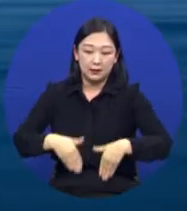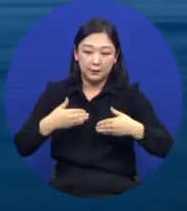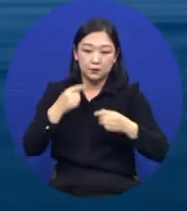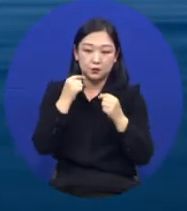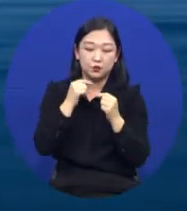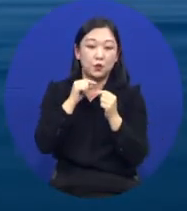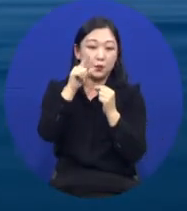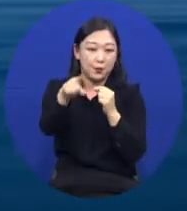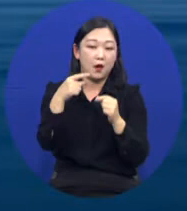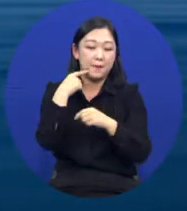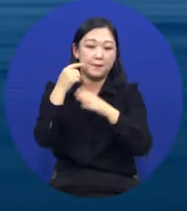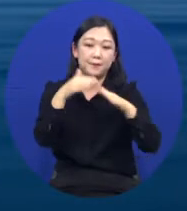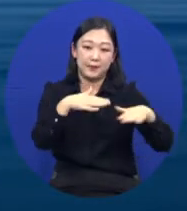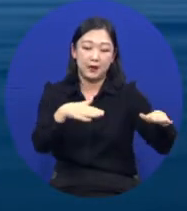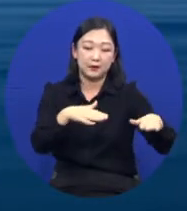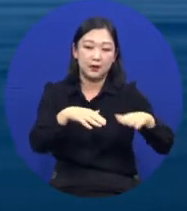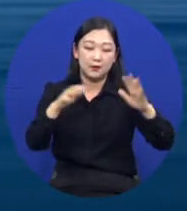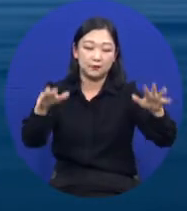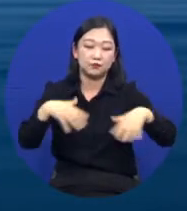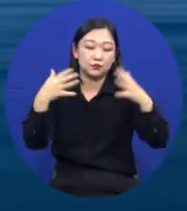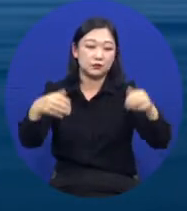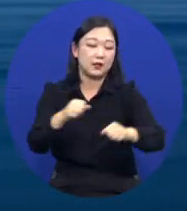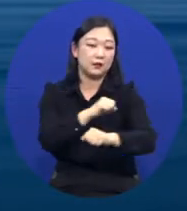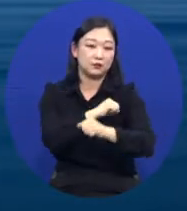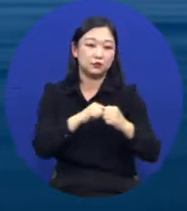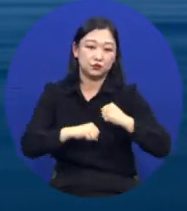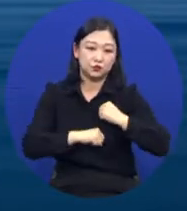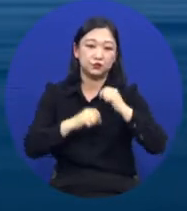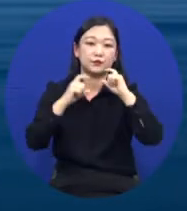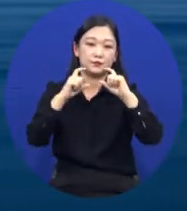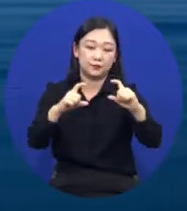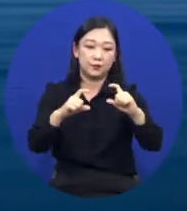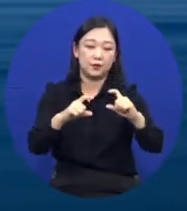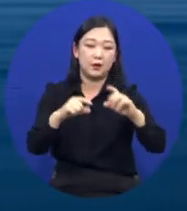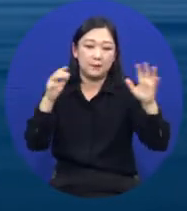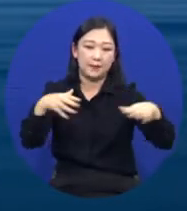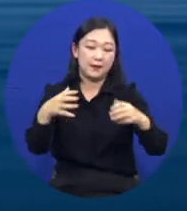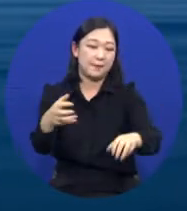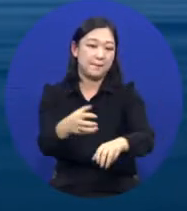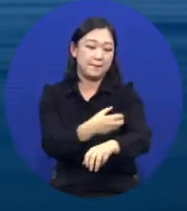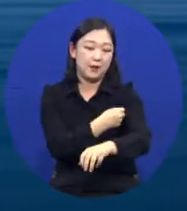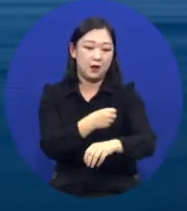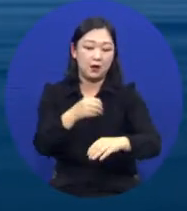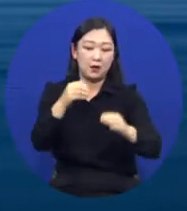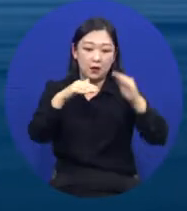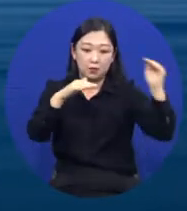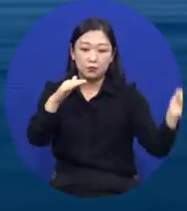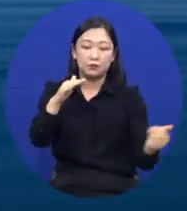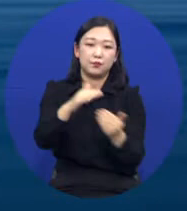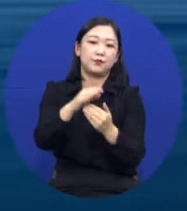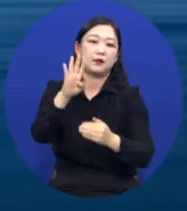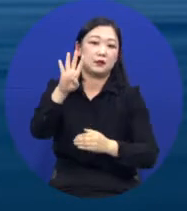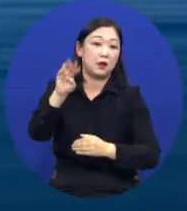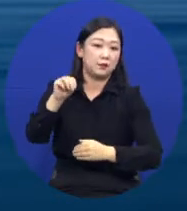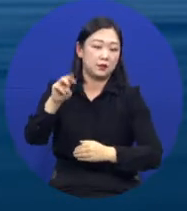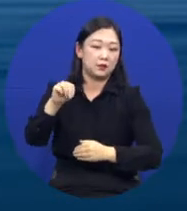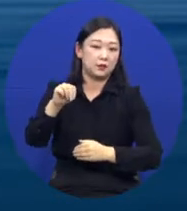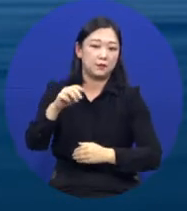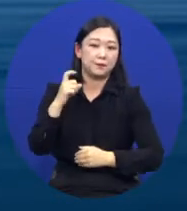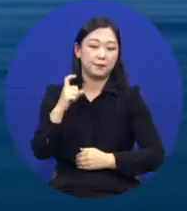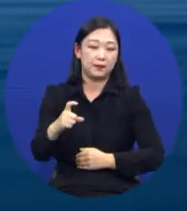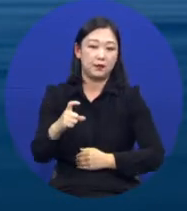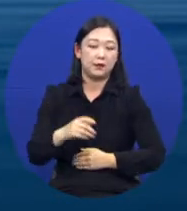풍랑주의보가 발효 중입니다 내일 오전까지 바람이 강하게 불면서 물결이 4m 까지 거세게 일겠습니다